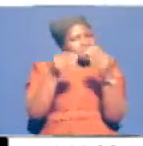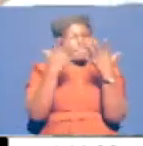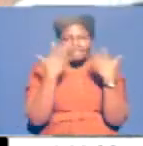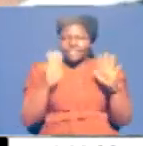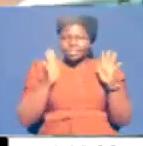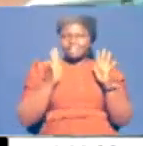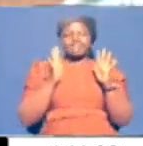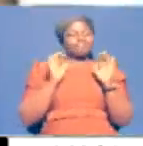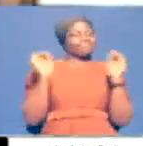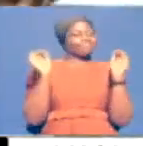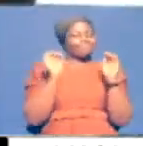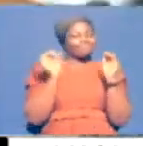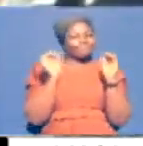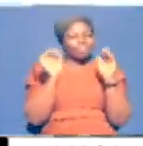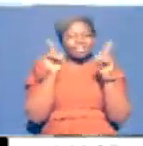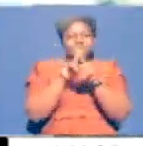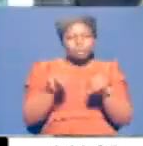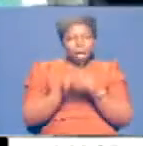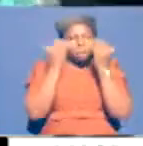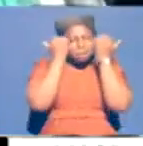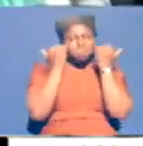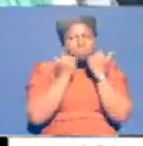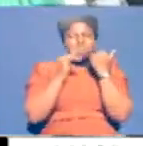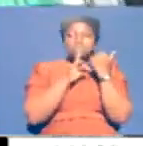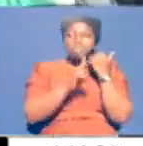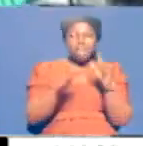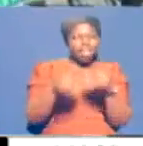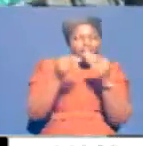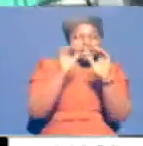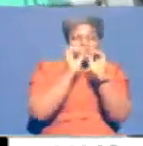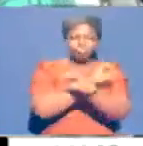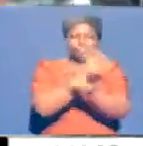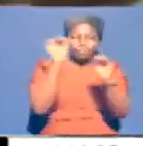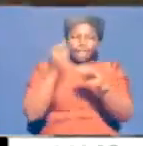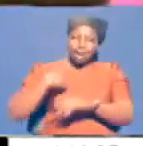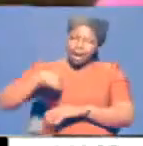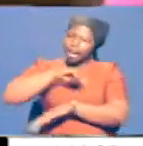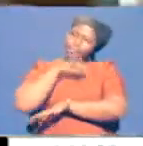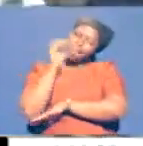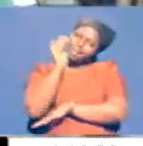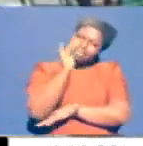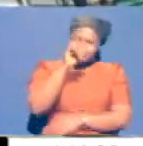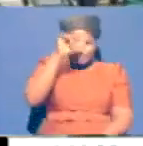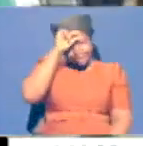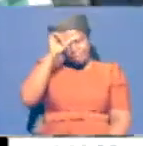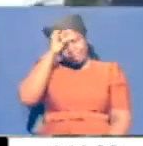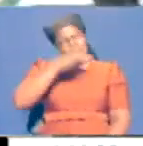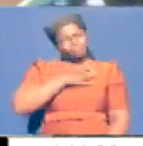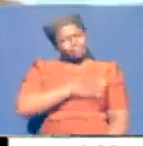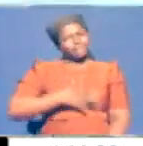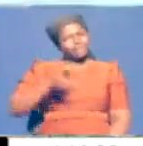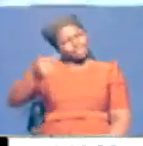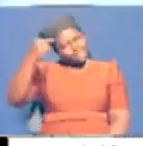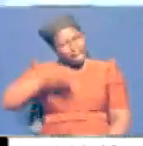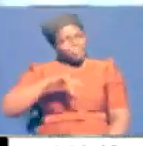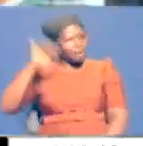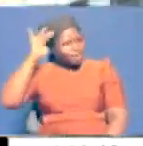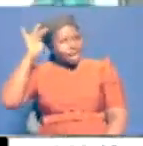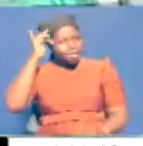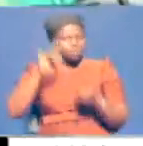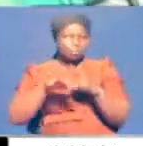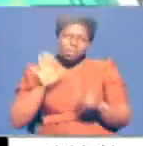Sisi tunaita serikali kunasha na government tafadhali. Njoo msikie kilio ya mama, njoo msikie kilio ya biashara